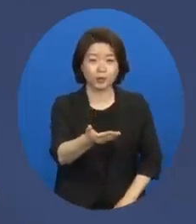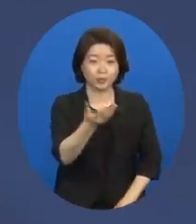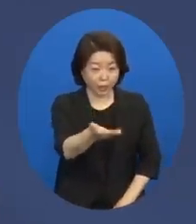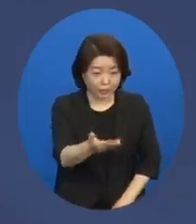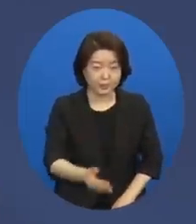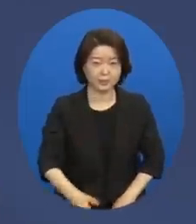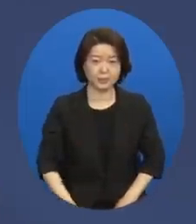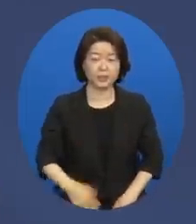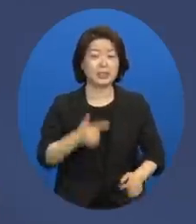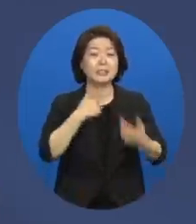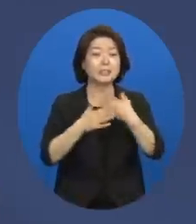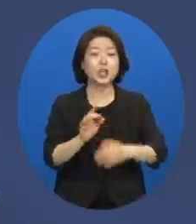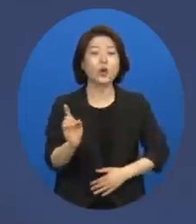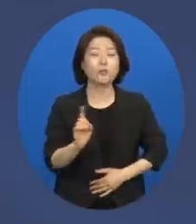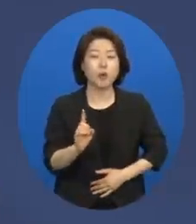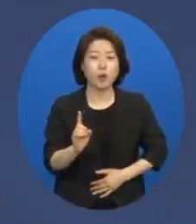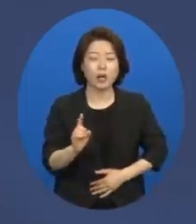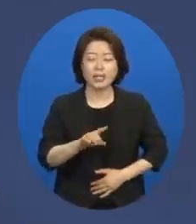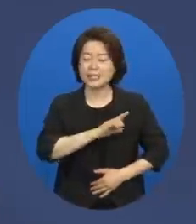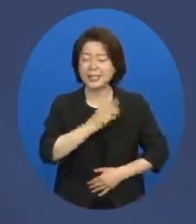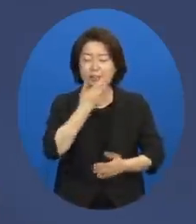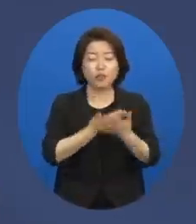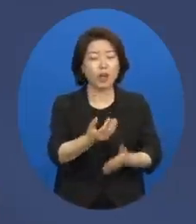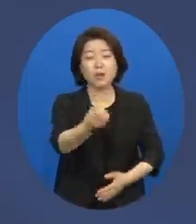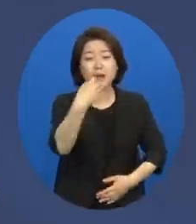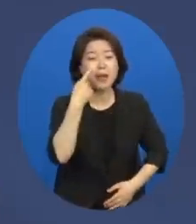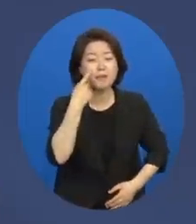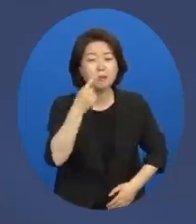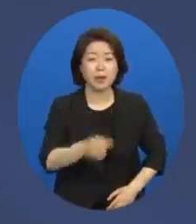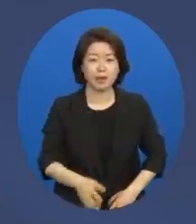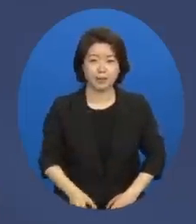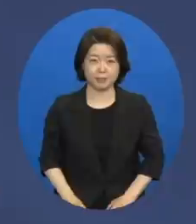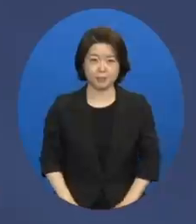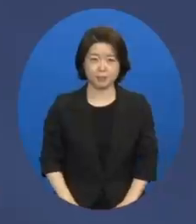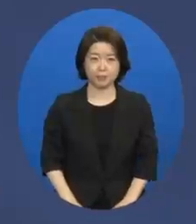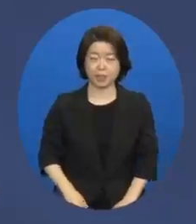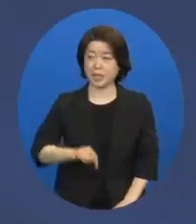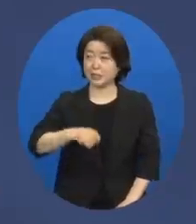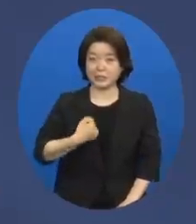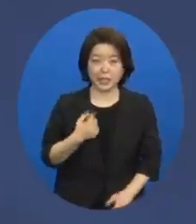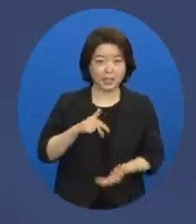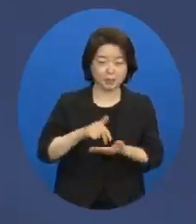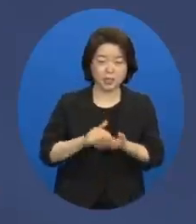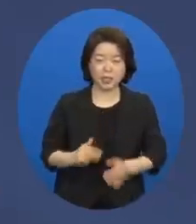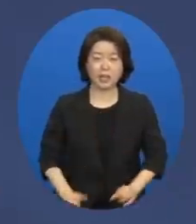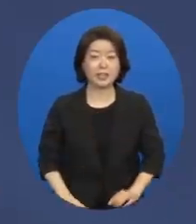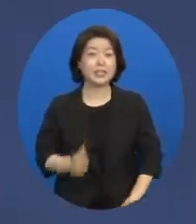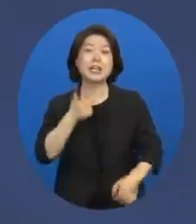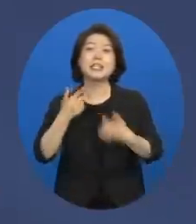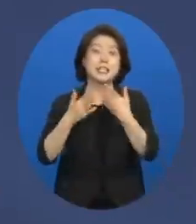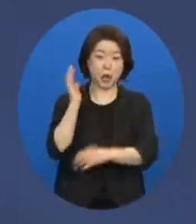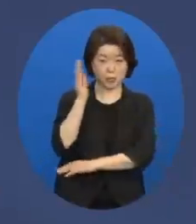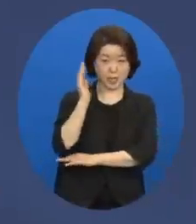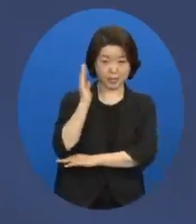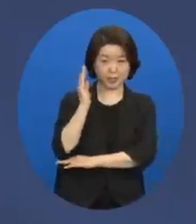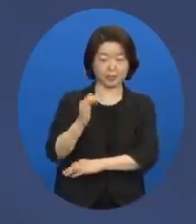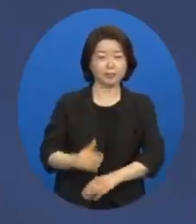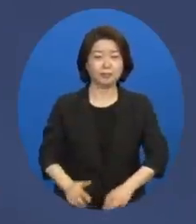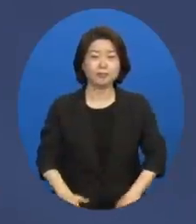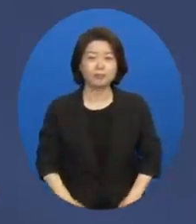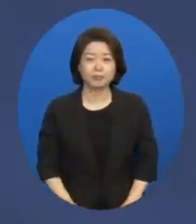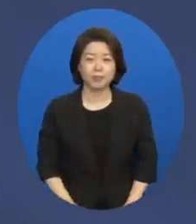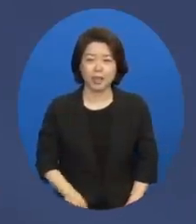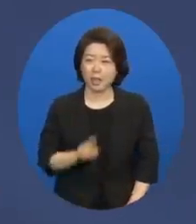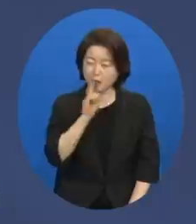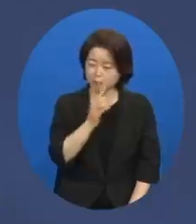그 체험한 것 중에 제일 중요한 것만 얘기 좀 해보라 그랬더니 자기 딴에는 체험한 걸 얘기한다고